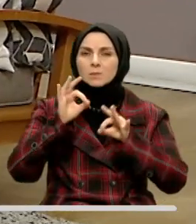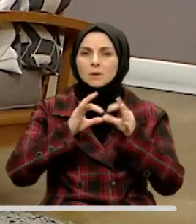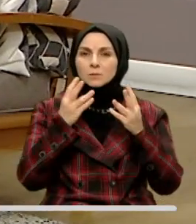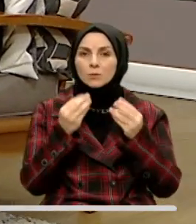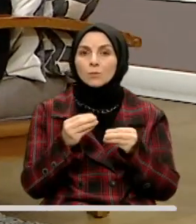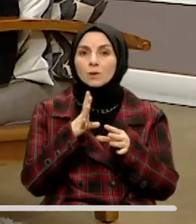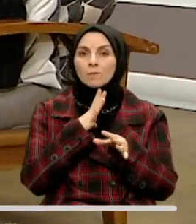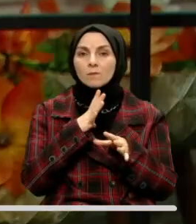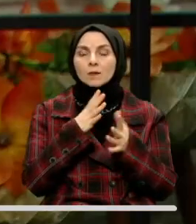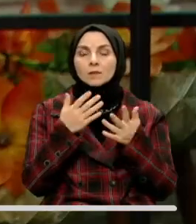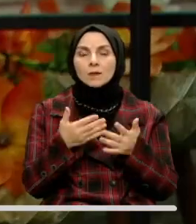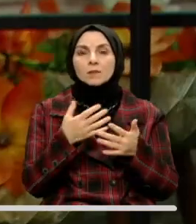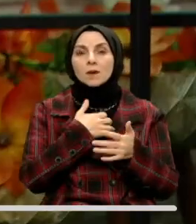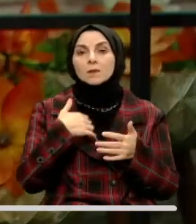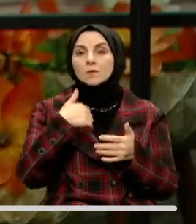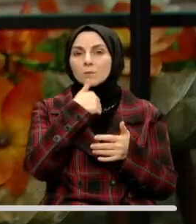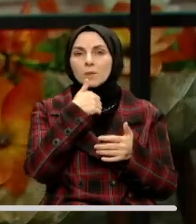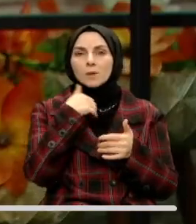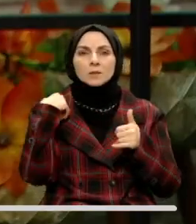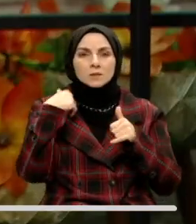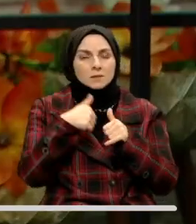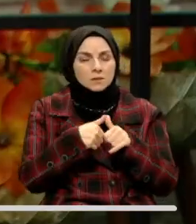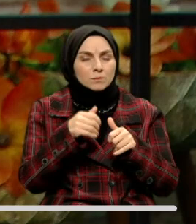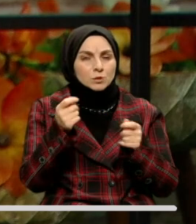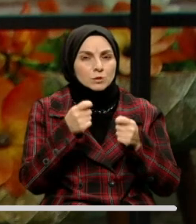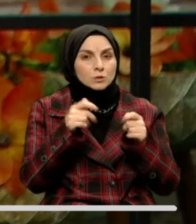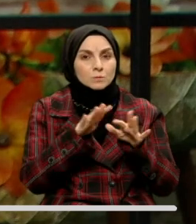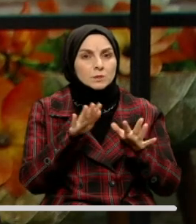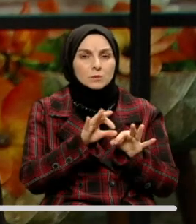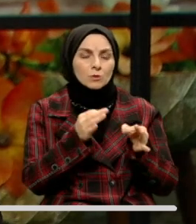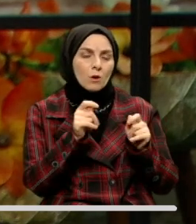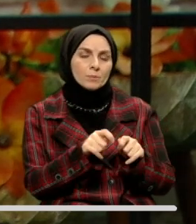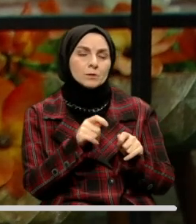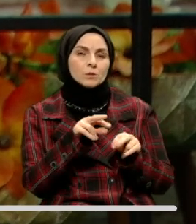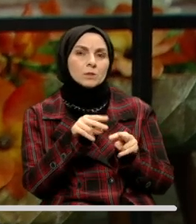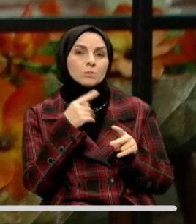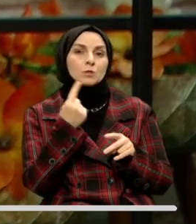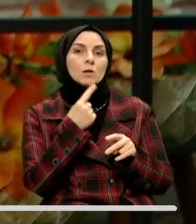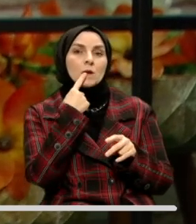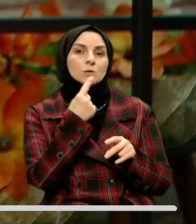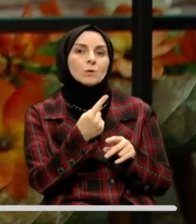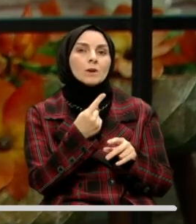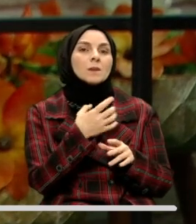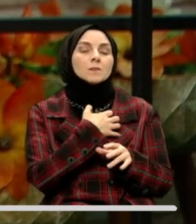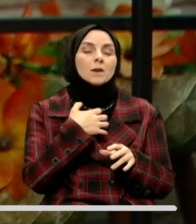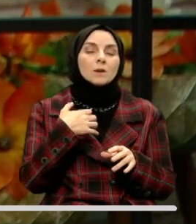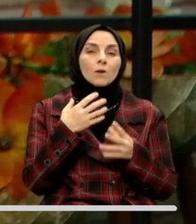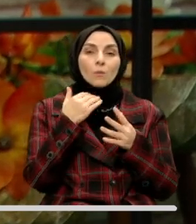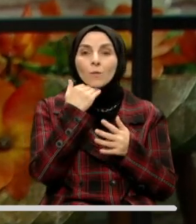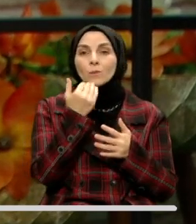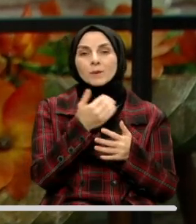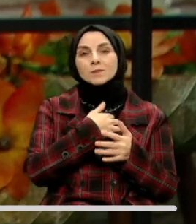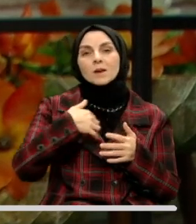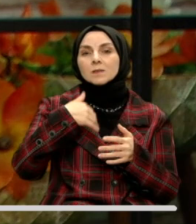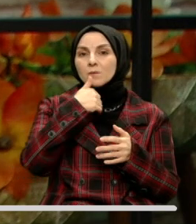yine mi başlamadın, şöyle mi oldu? Dolayısıyla anne babalık uzun süreli bir ilişki. Ne olur onları